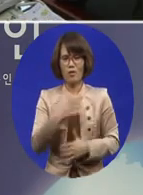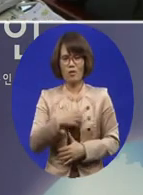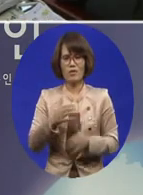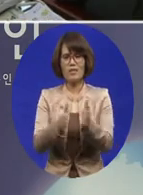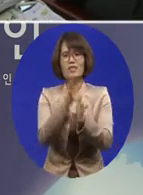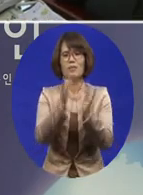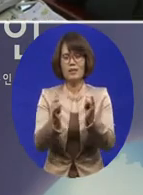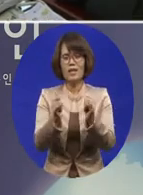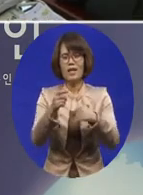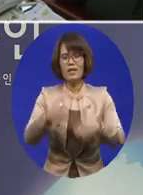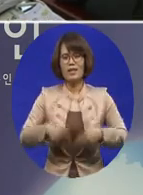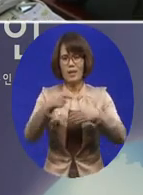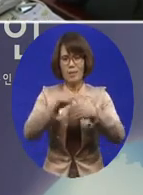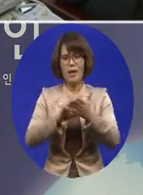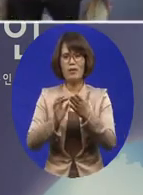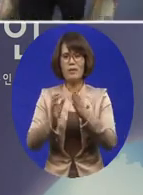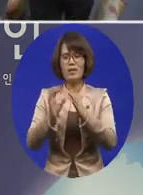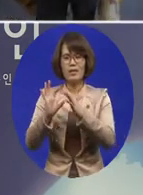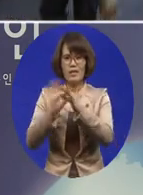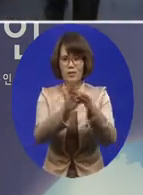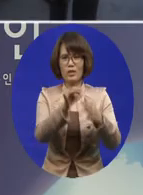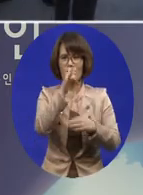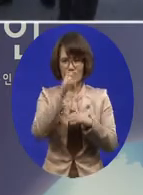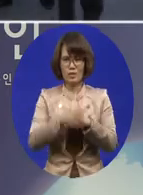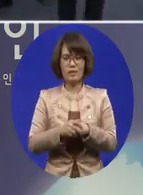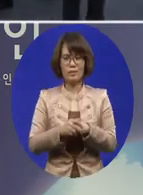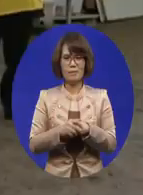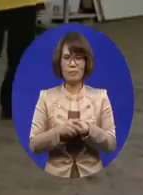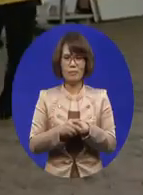이웃들을 걱정하는 시민들의 온정이 잇따르고 있습니다.